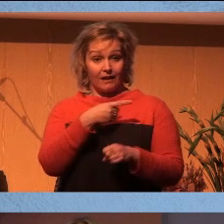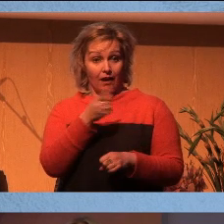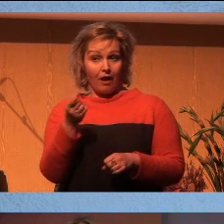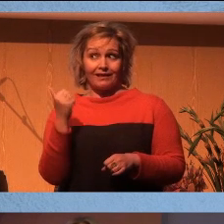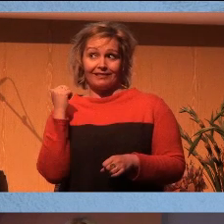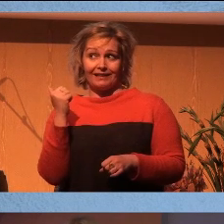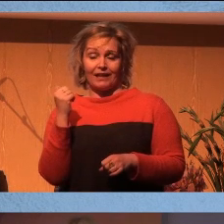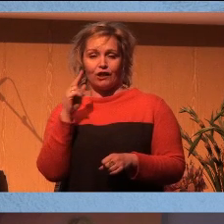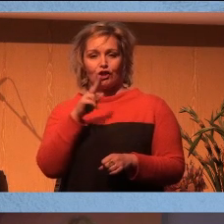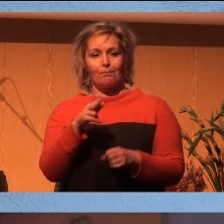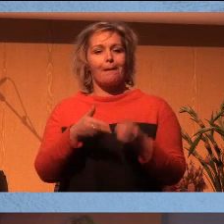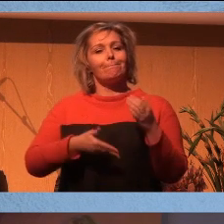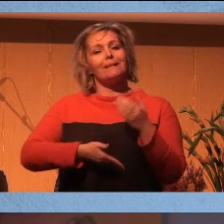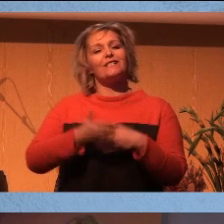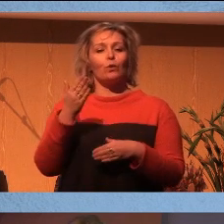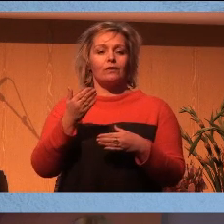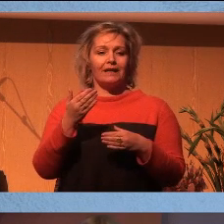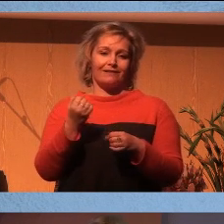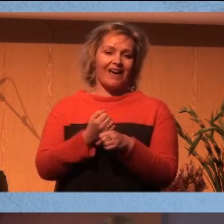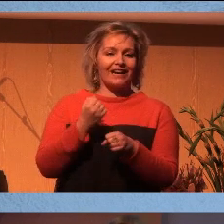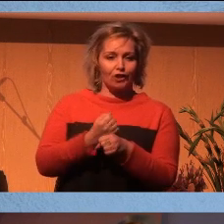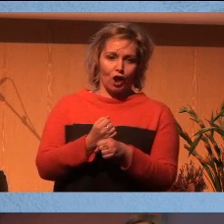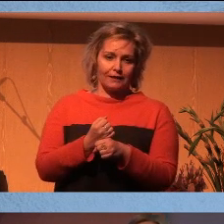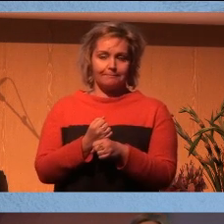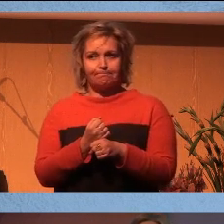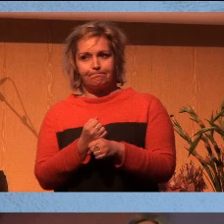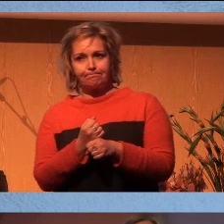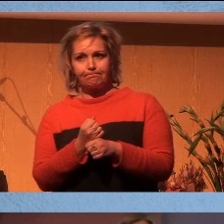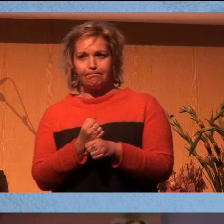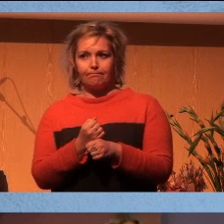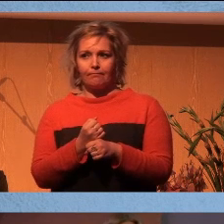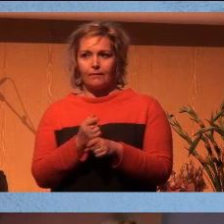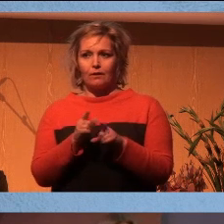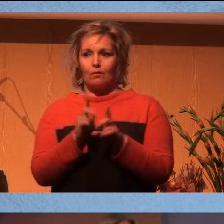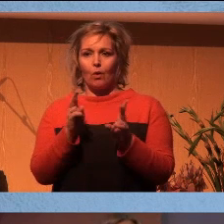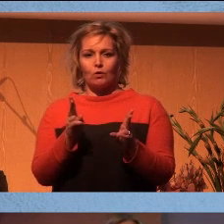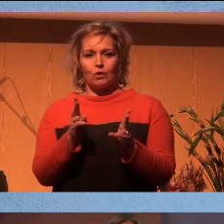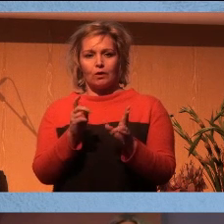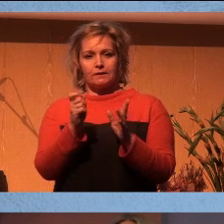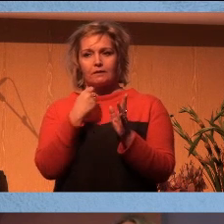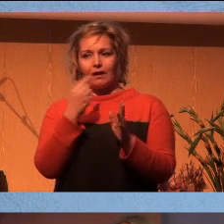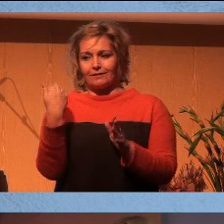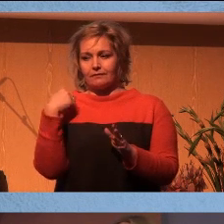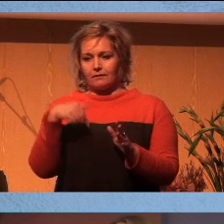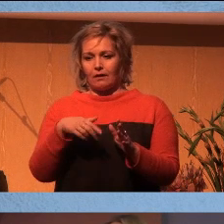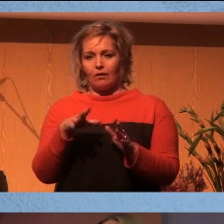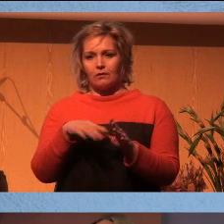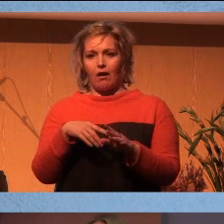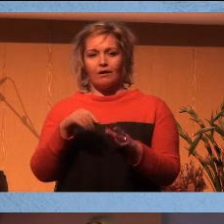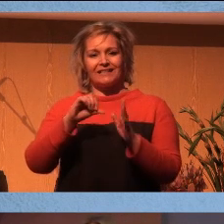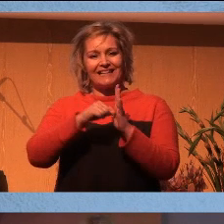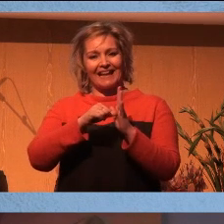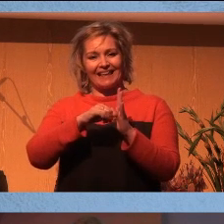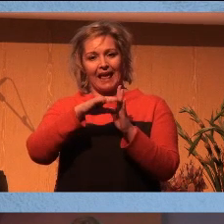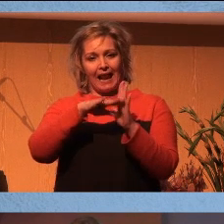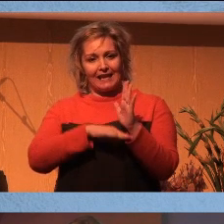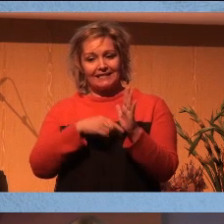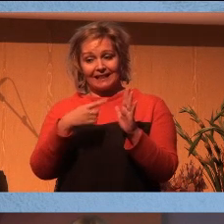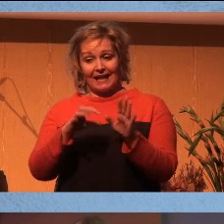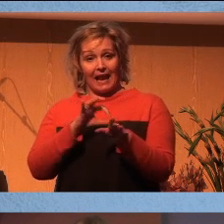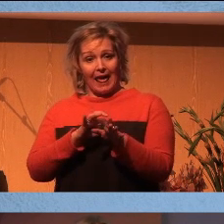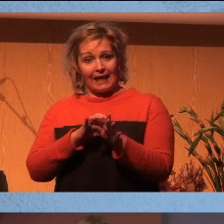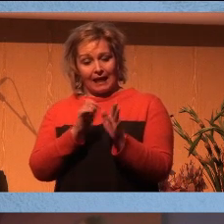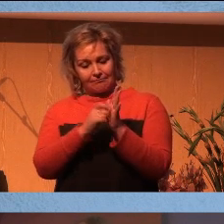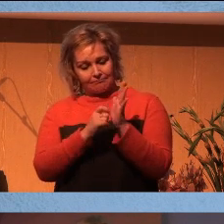de type beslutningsstøtteverktøy, sånn, som også har vært nevnt litt før i dag, som det å ta med en sjekkliste til legen, for eksempel.